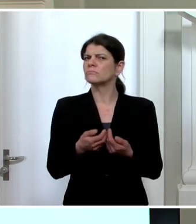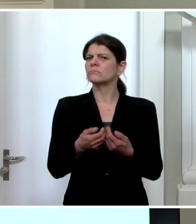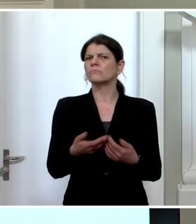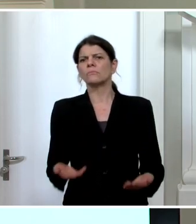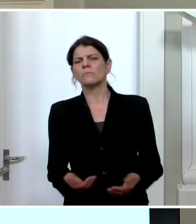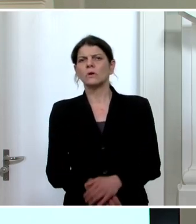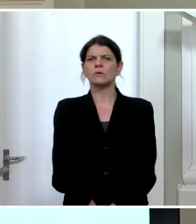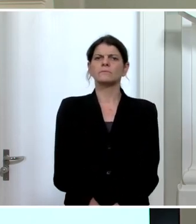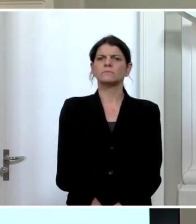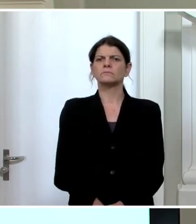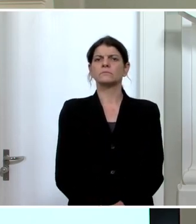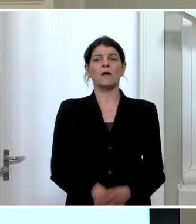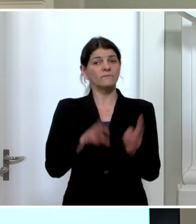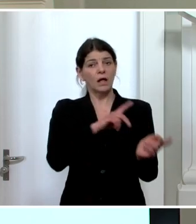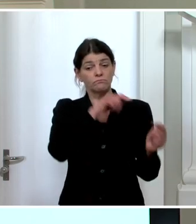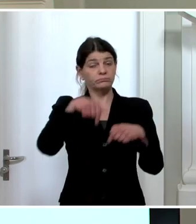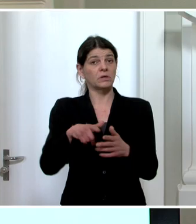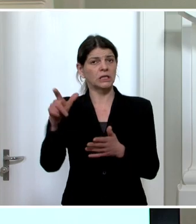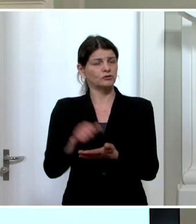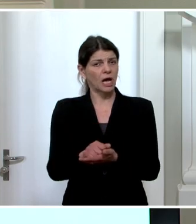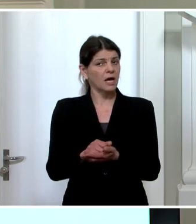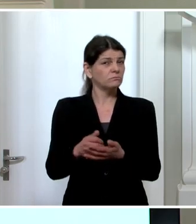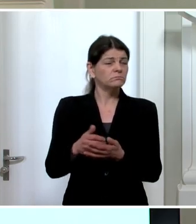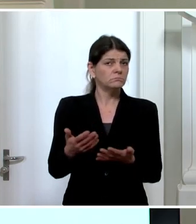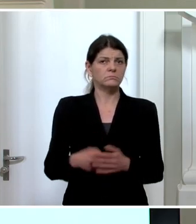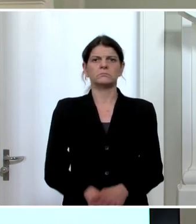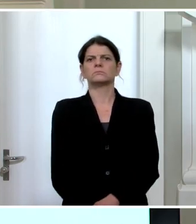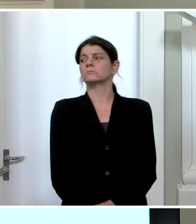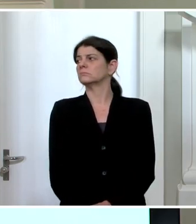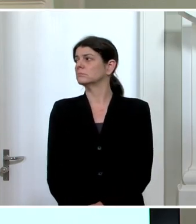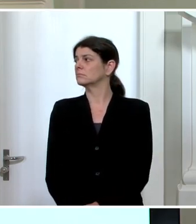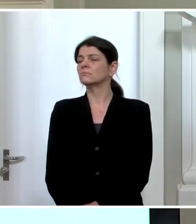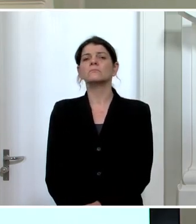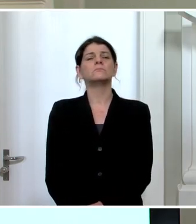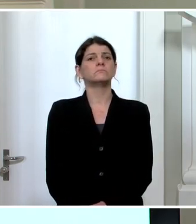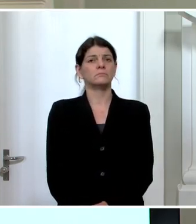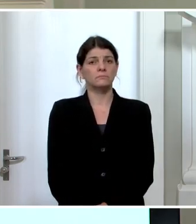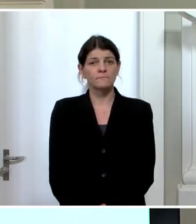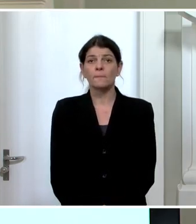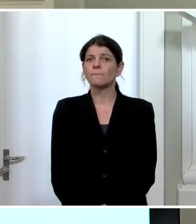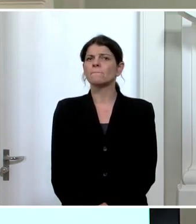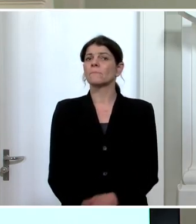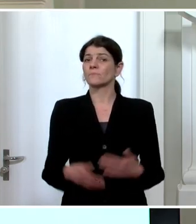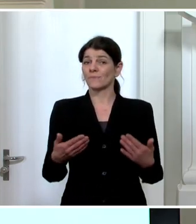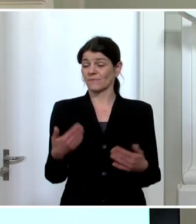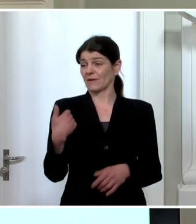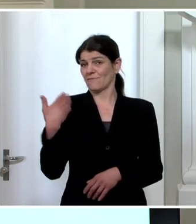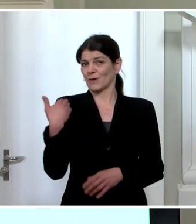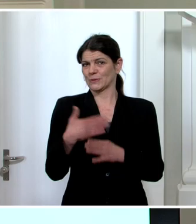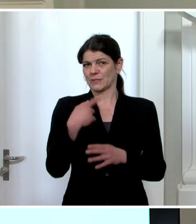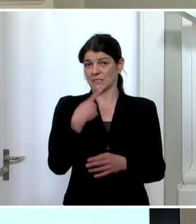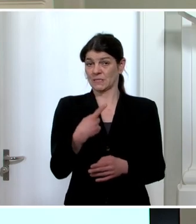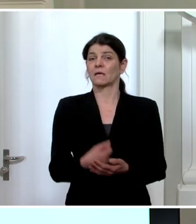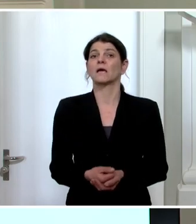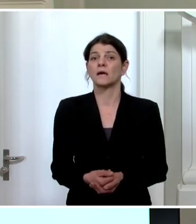wann die Armee nach Liechtenstein kommen könnte und wofür? Es ist grundsätzlich so, dass wir, wie ich bereits erwähnt